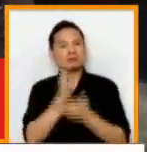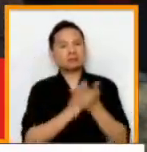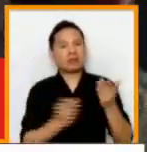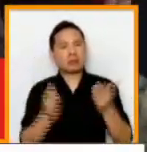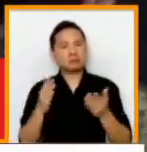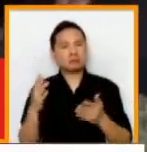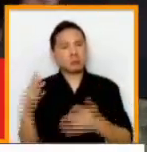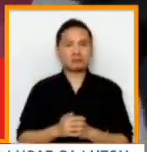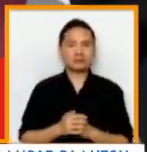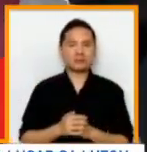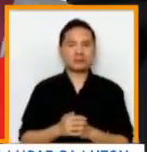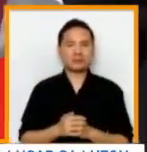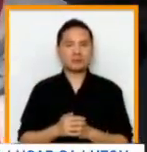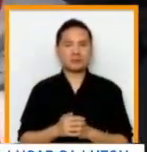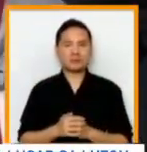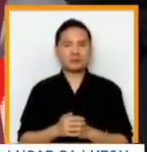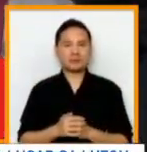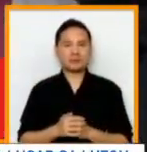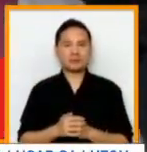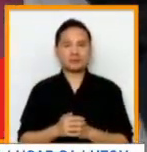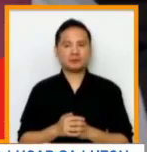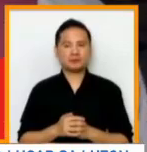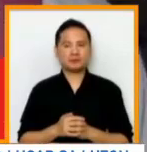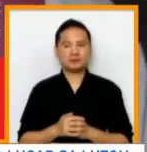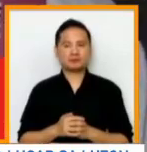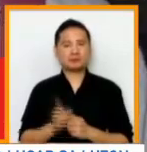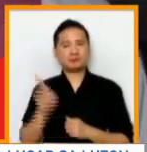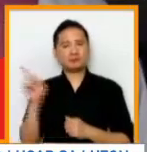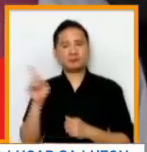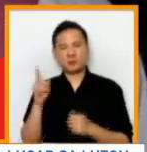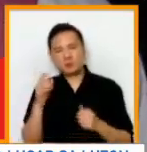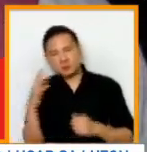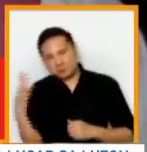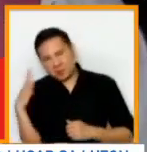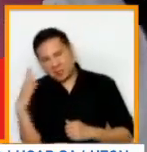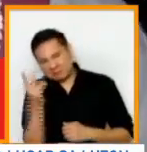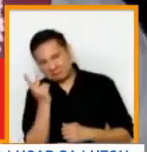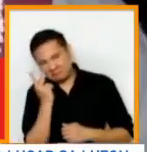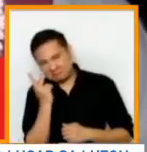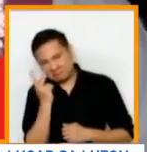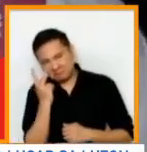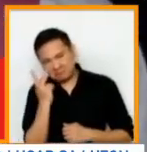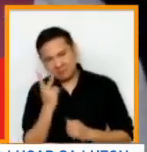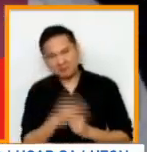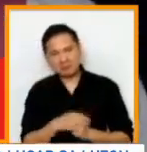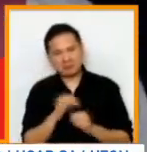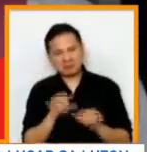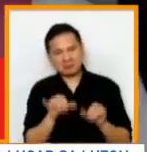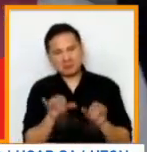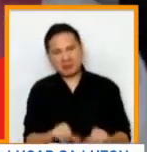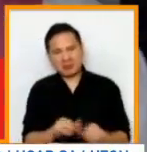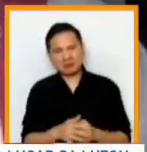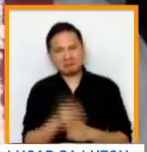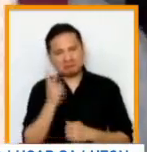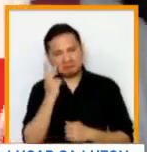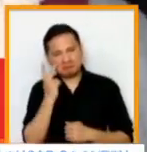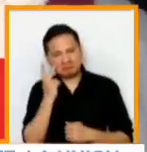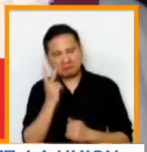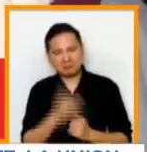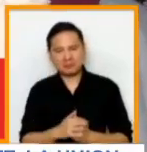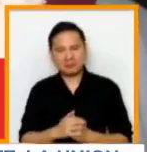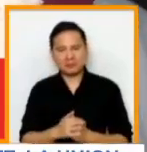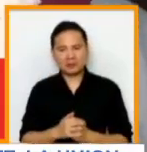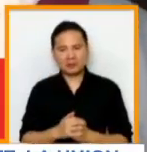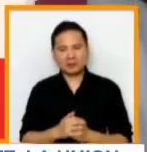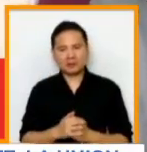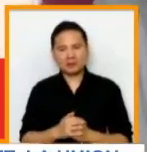daw at magbabaka sakali. Magbabaka sakali na lang kung pwede pa. Tsaka di rin ata